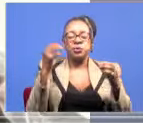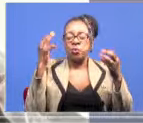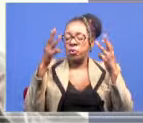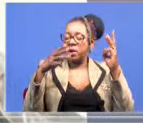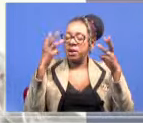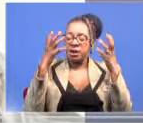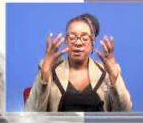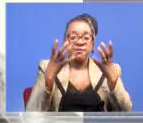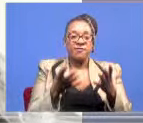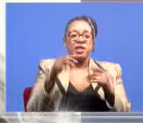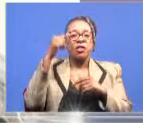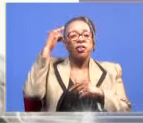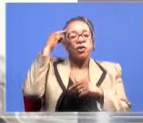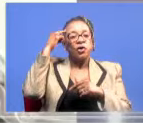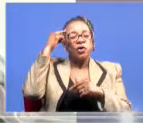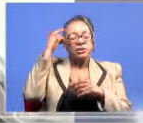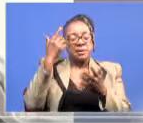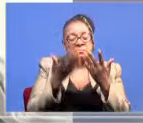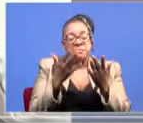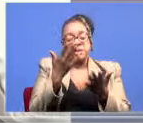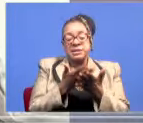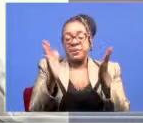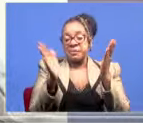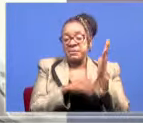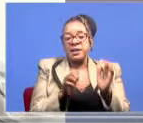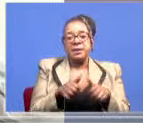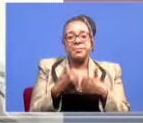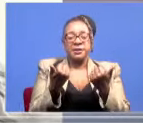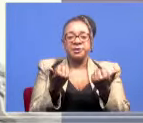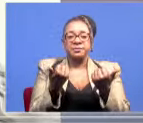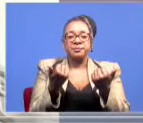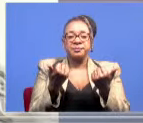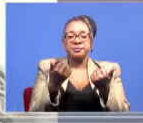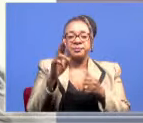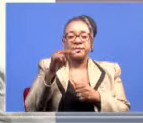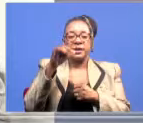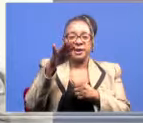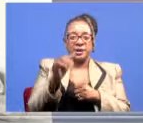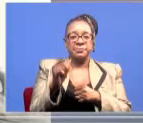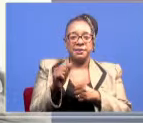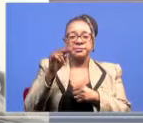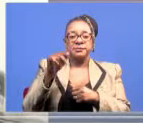wasiwasi kwamba huenda mabaya yamemkuta. Ngena Kirori NTV.